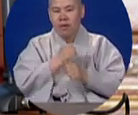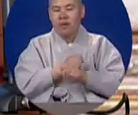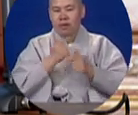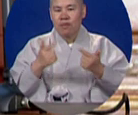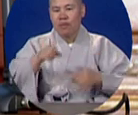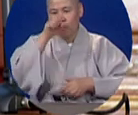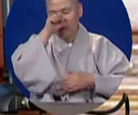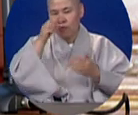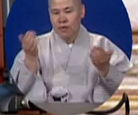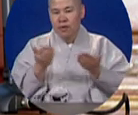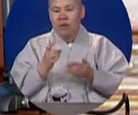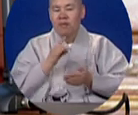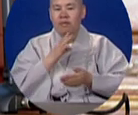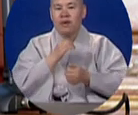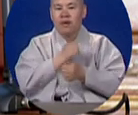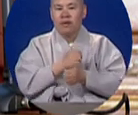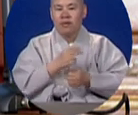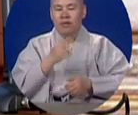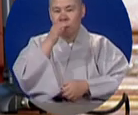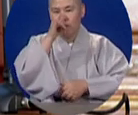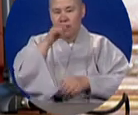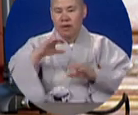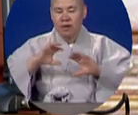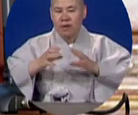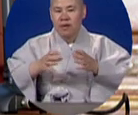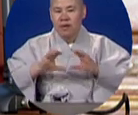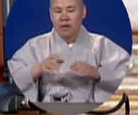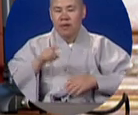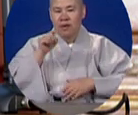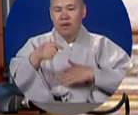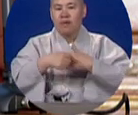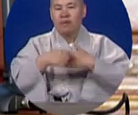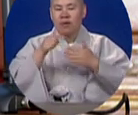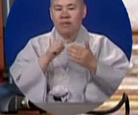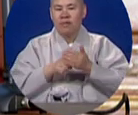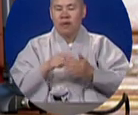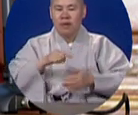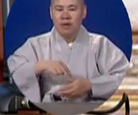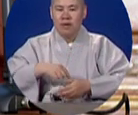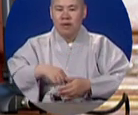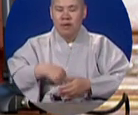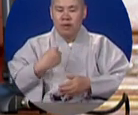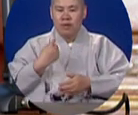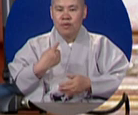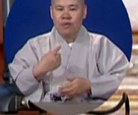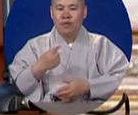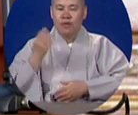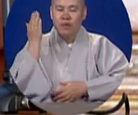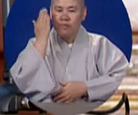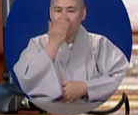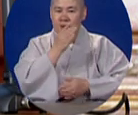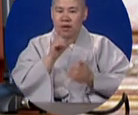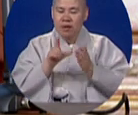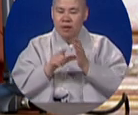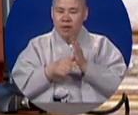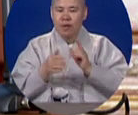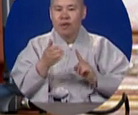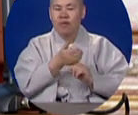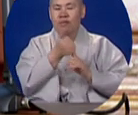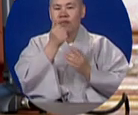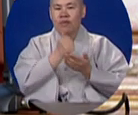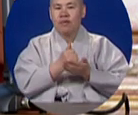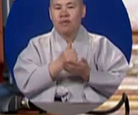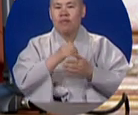자정기심 그 마음을 스스로 말킬 때 그게 성불하고